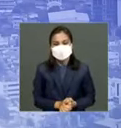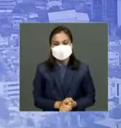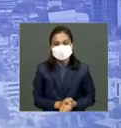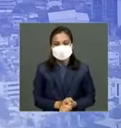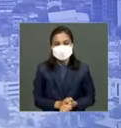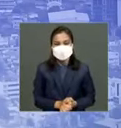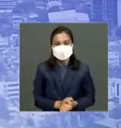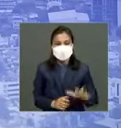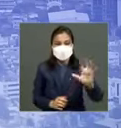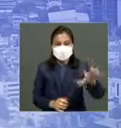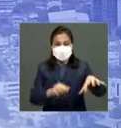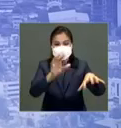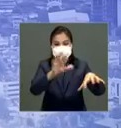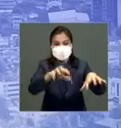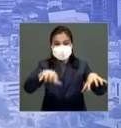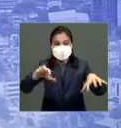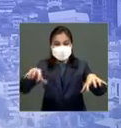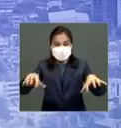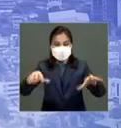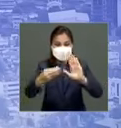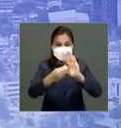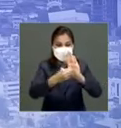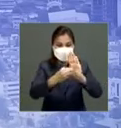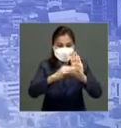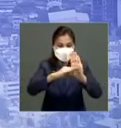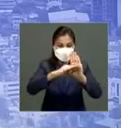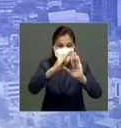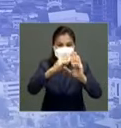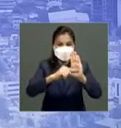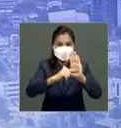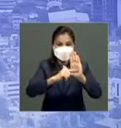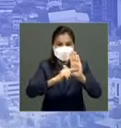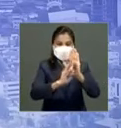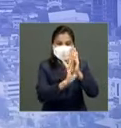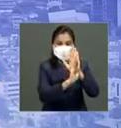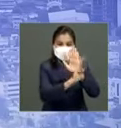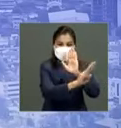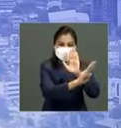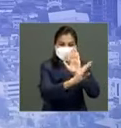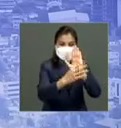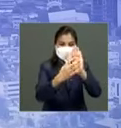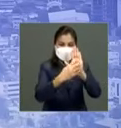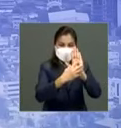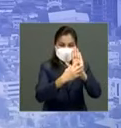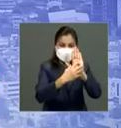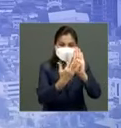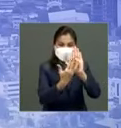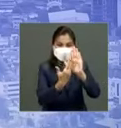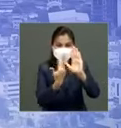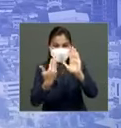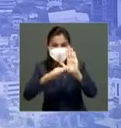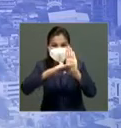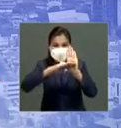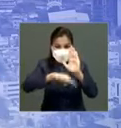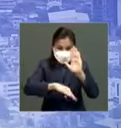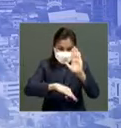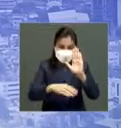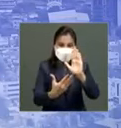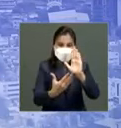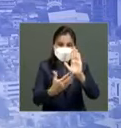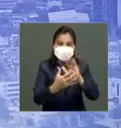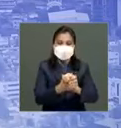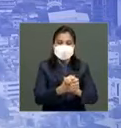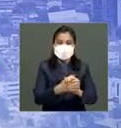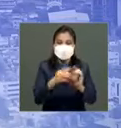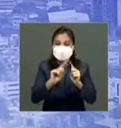านที่ถ้าแบ่งออกมาเป็นกรุงเทพเหนือตะวันออกกลางใต้กรุงธน1กรุงธนเหนือและกรุงธนใต้เนี่ย